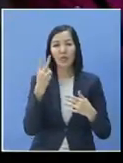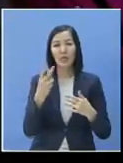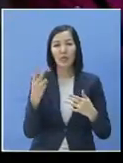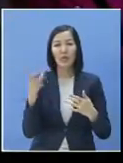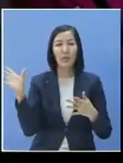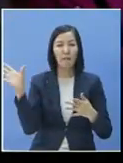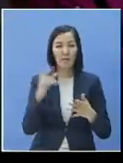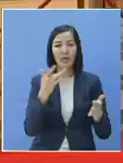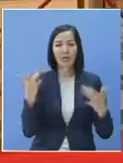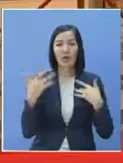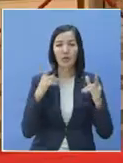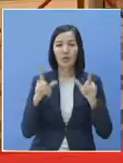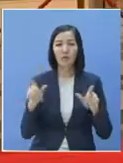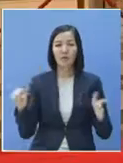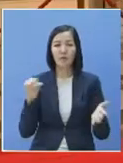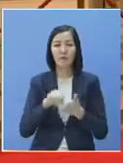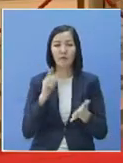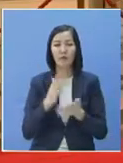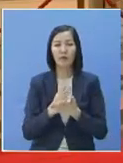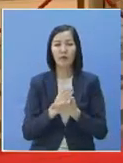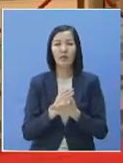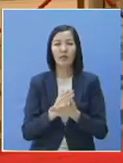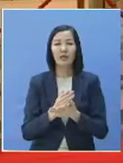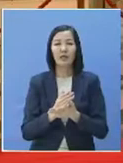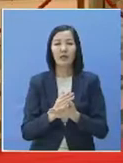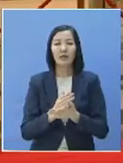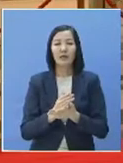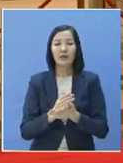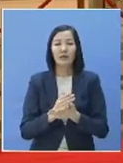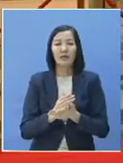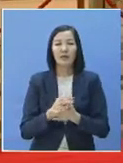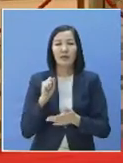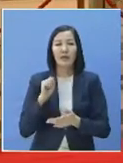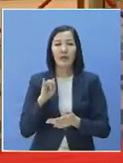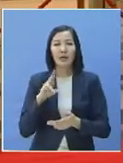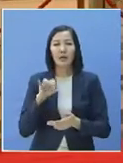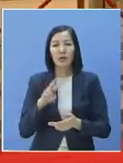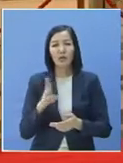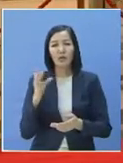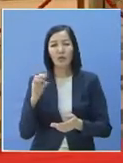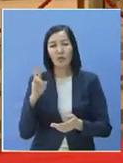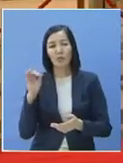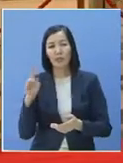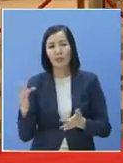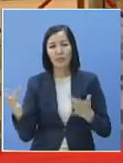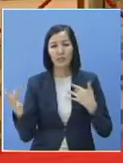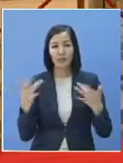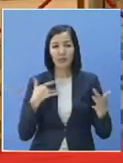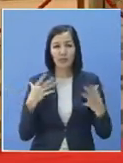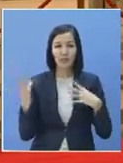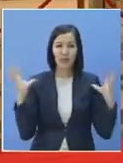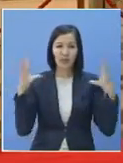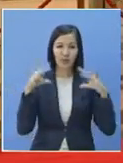барлығы да өнер көрсетеді. Бұл жерде бір ерекшелік Қалтай Мұхамеджанов пен Мұхтар Әуезовтің Айман Шолпанын екеуін